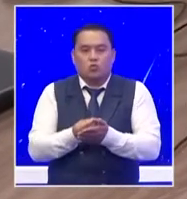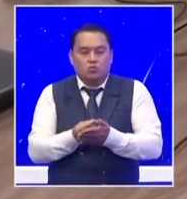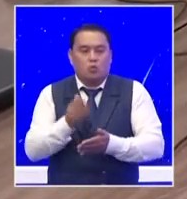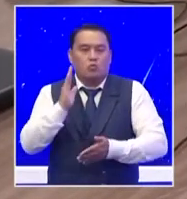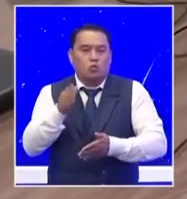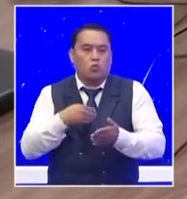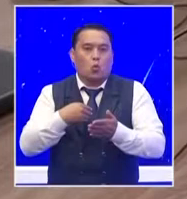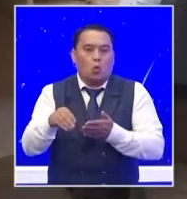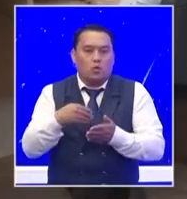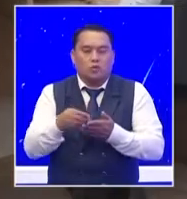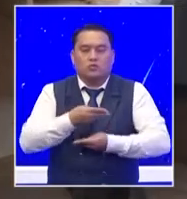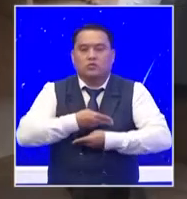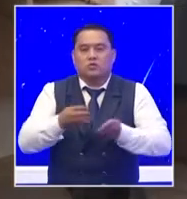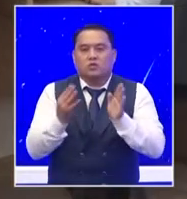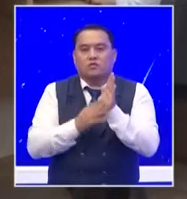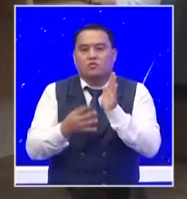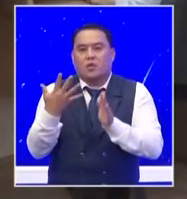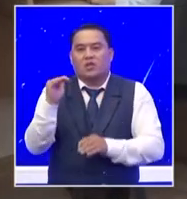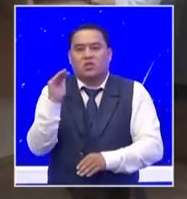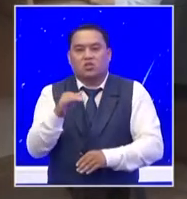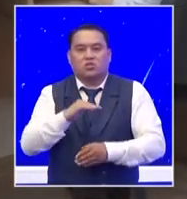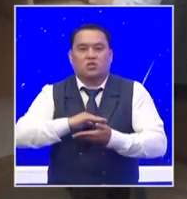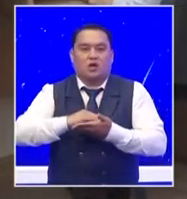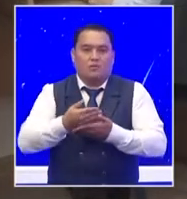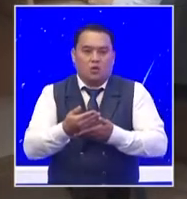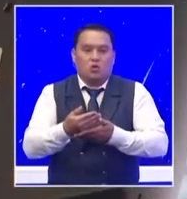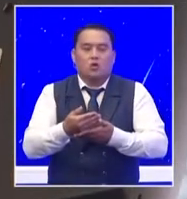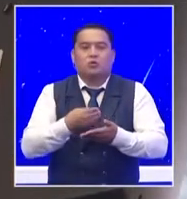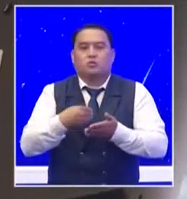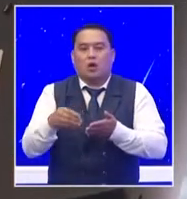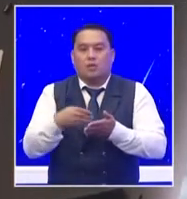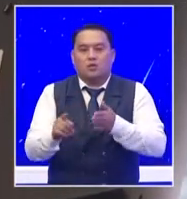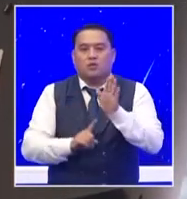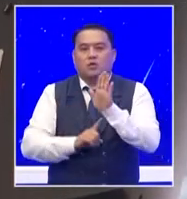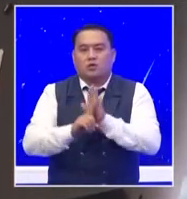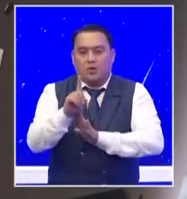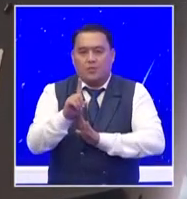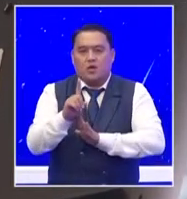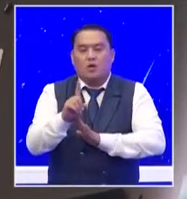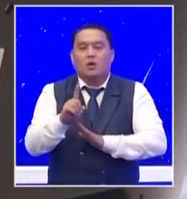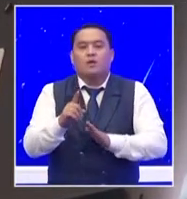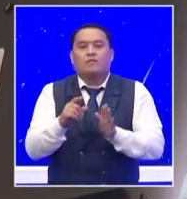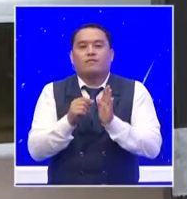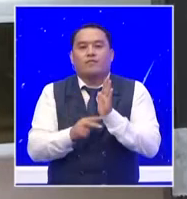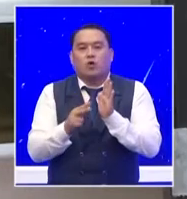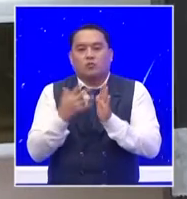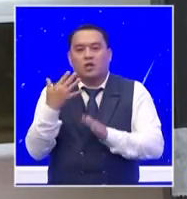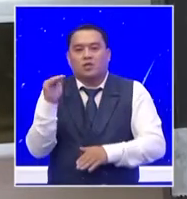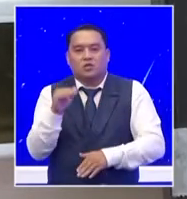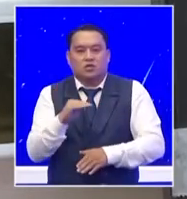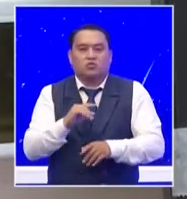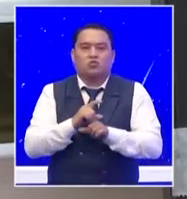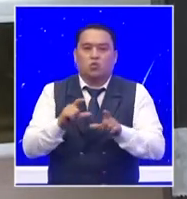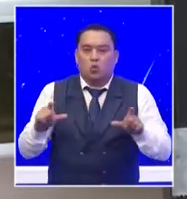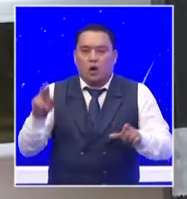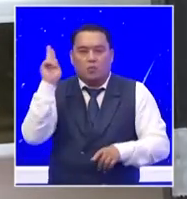будет приобретено и роздано 95 тысяч компьютеров. Работы по закупу уже начались. Еще около 85 тысяч школьников